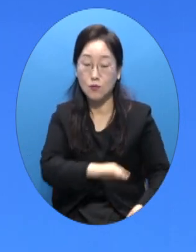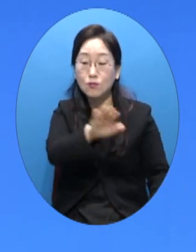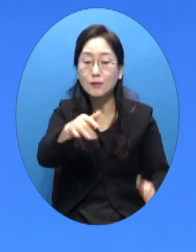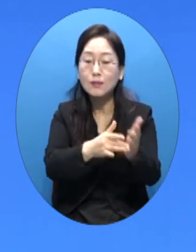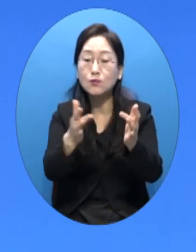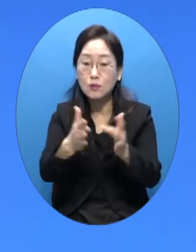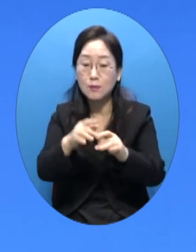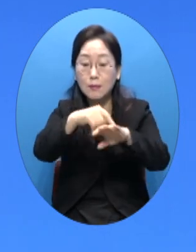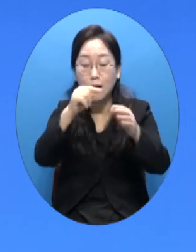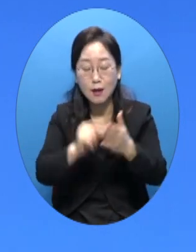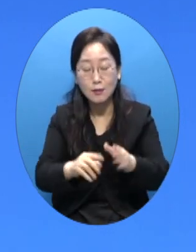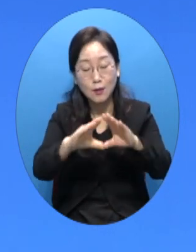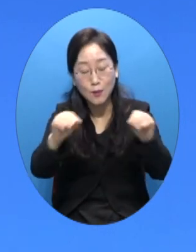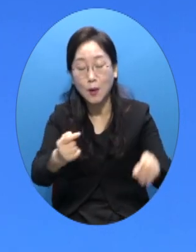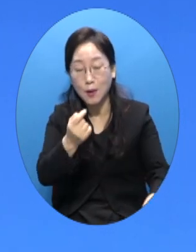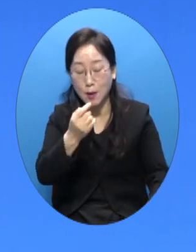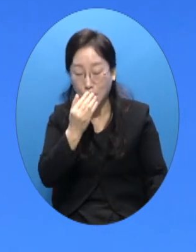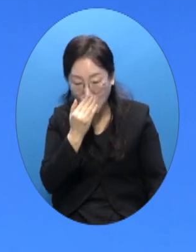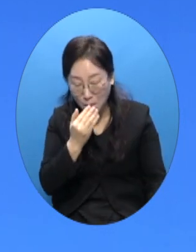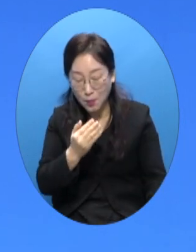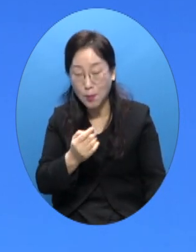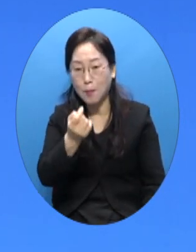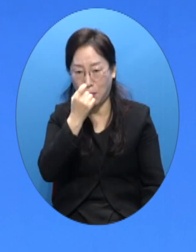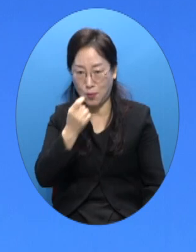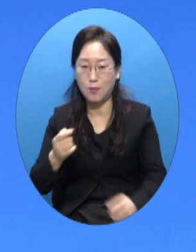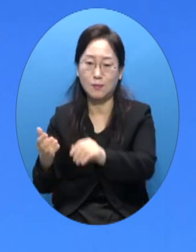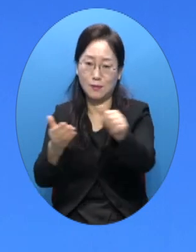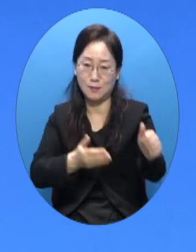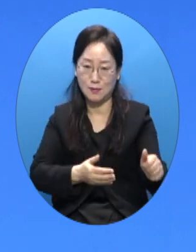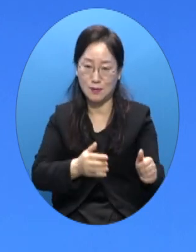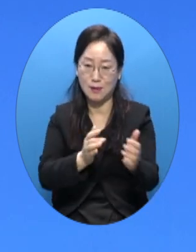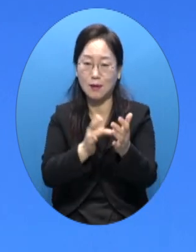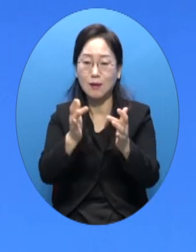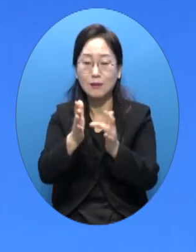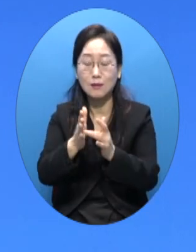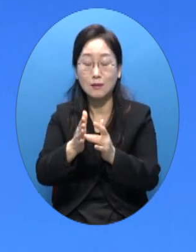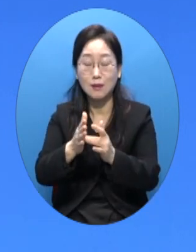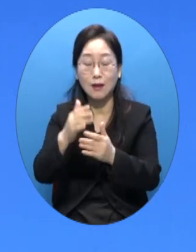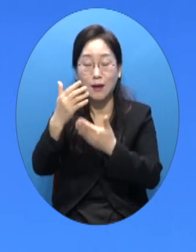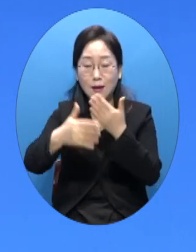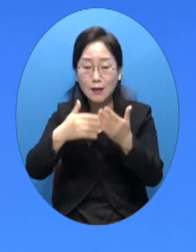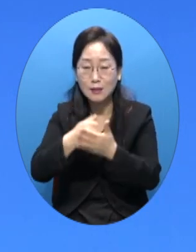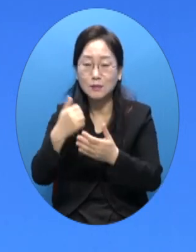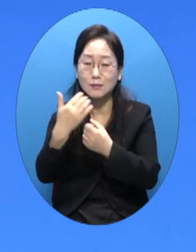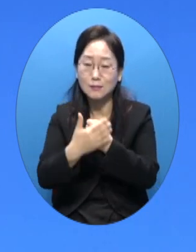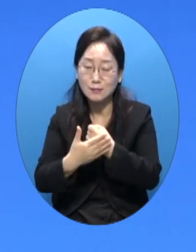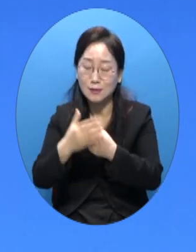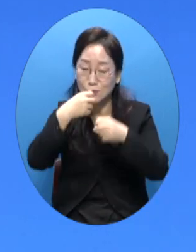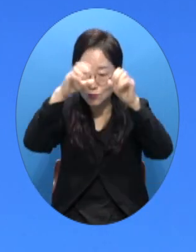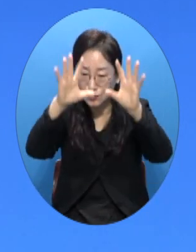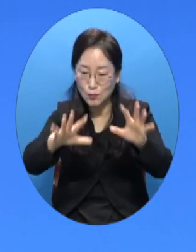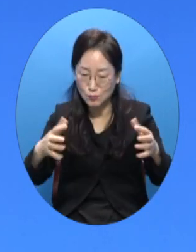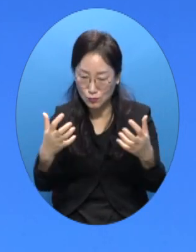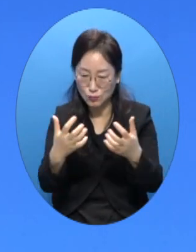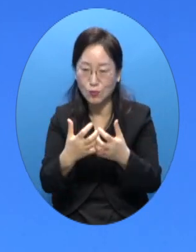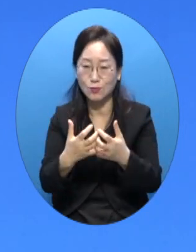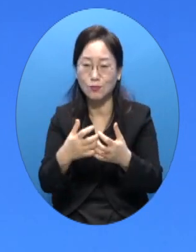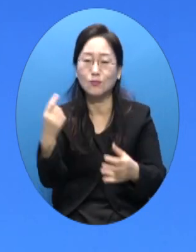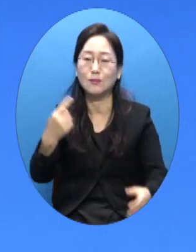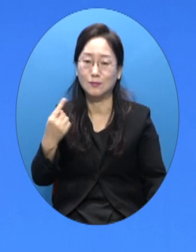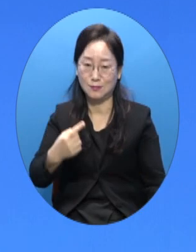본받아서 예수님 잘 모으로 살아가면 하나님의 은혜와 축복이 여러분 사에 풍성이 임하게 될 것입니다